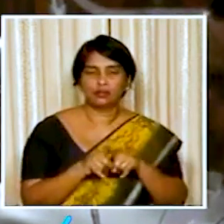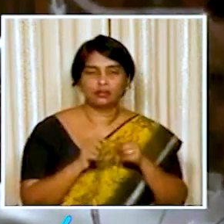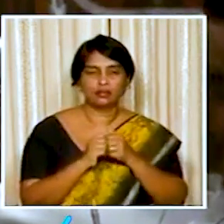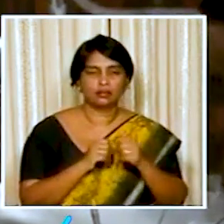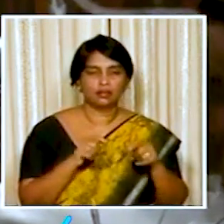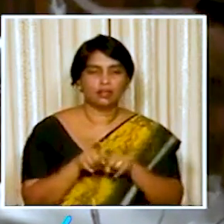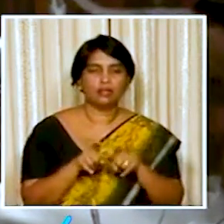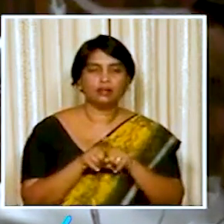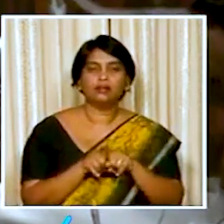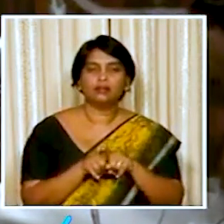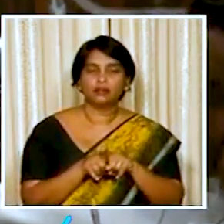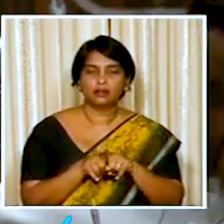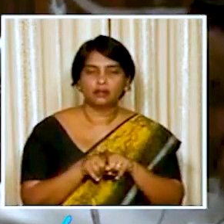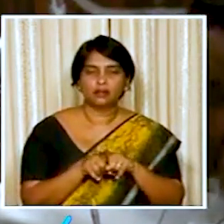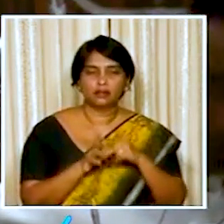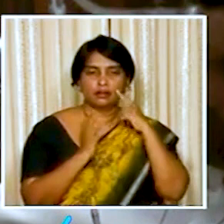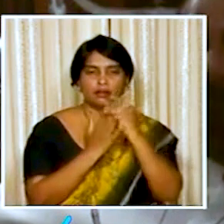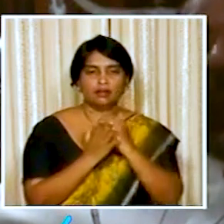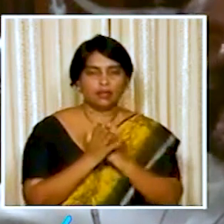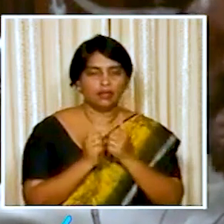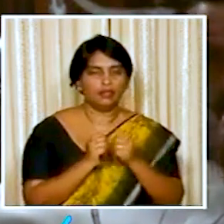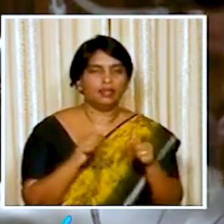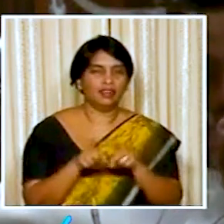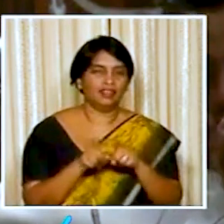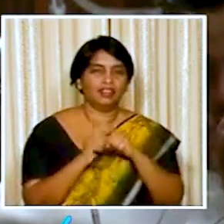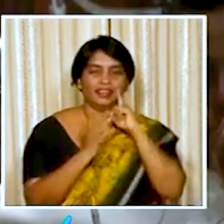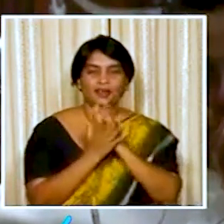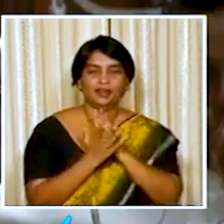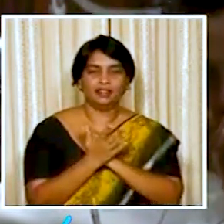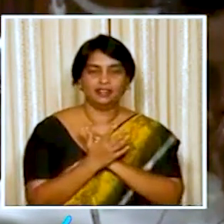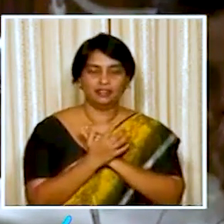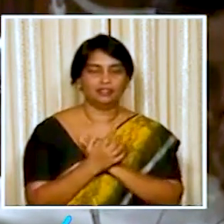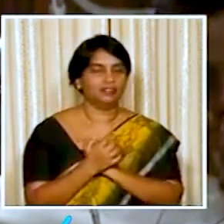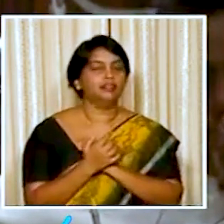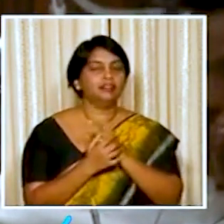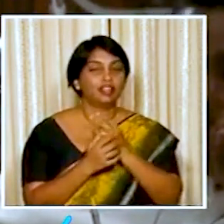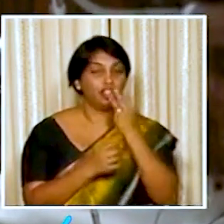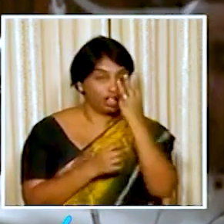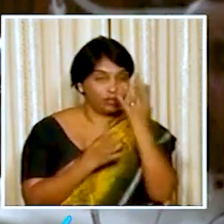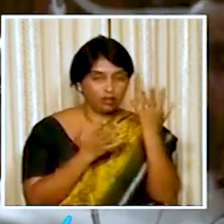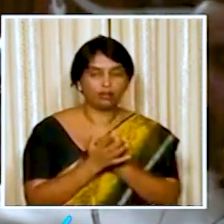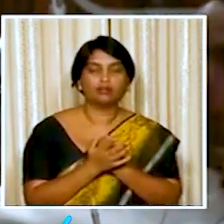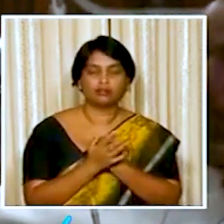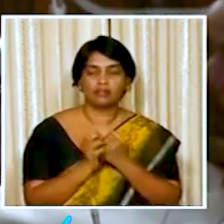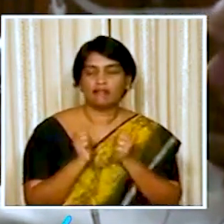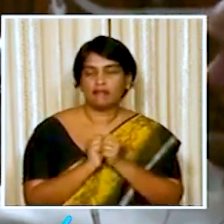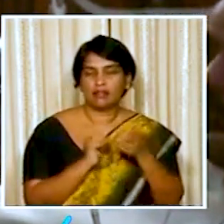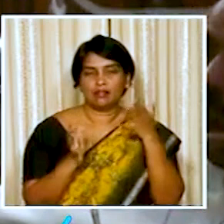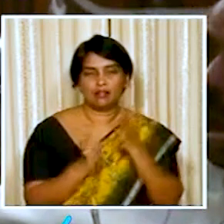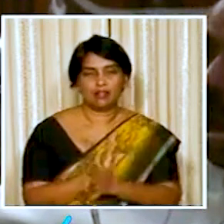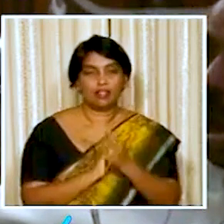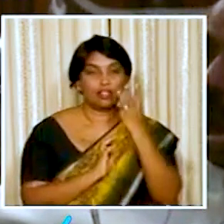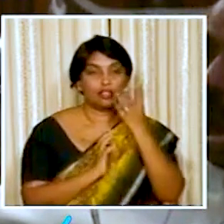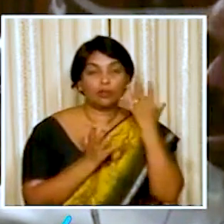25යි. එතන ඉතුරු තුන ඩොලර් බිලියන 28ක් ගෙවන්න තුන. ඉතුරු තුන කොහොමද පියවගන්නේ? ඉතුරු තුන පියවගන්න ගියම තමයි සෙල්ලම පටන් ගන්නෙ. ඉතුරු තුන